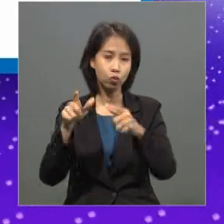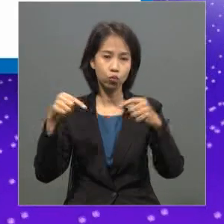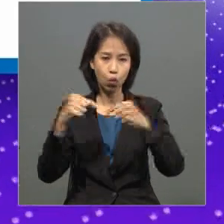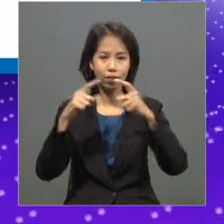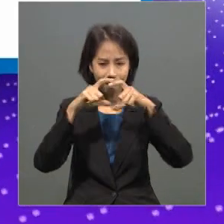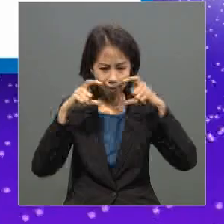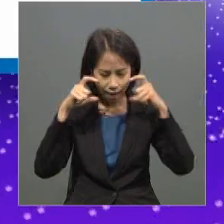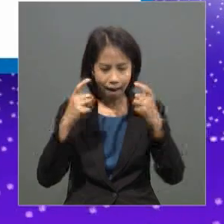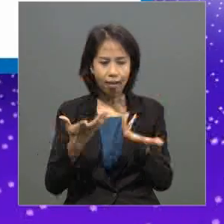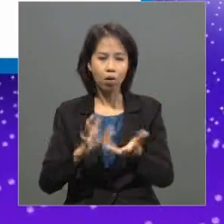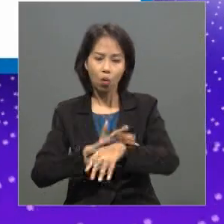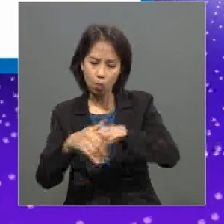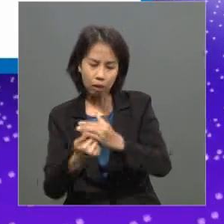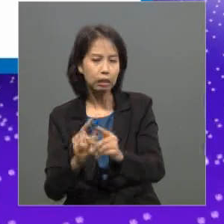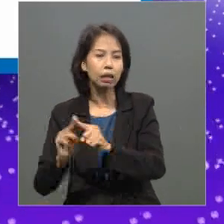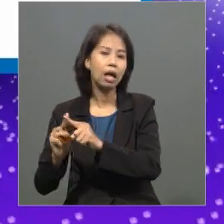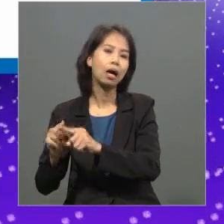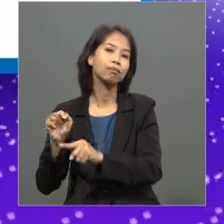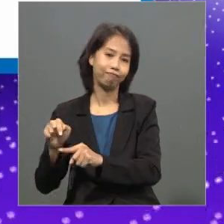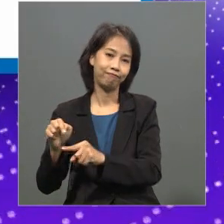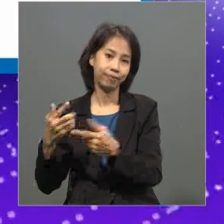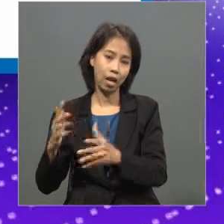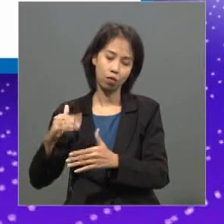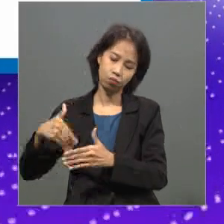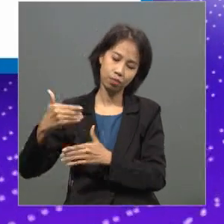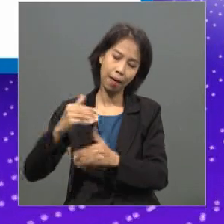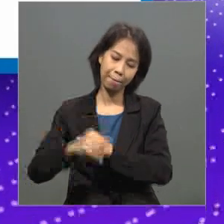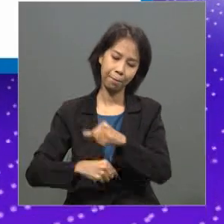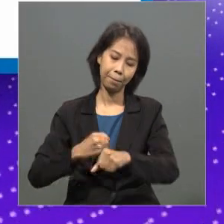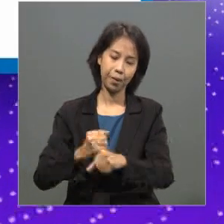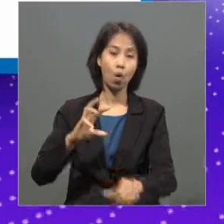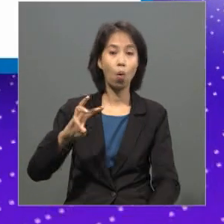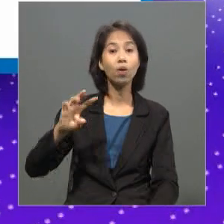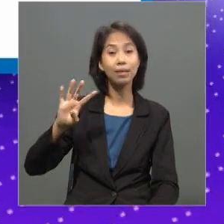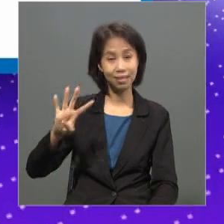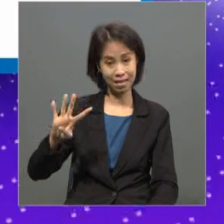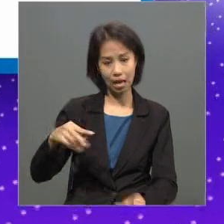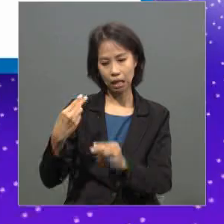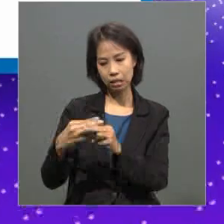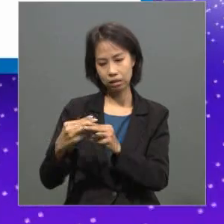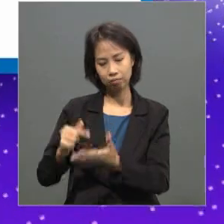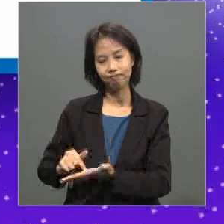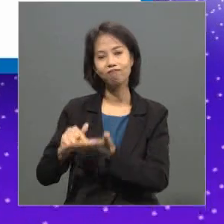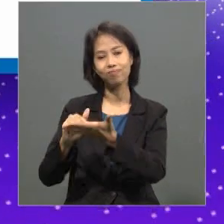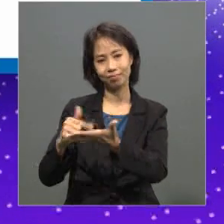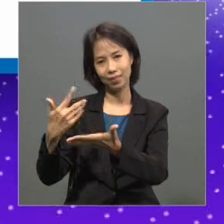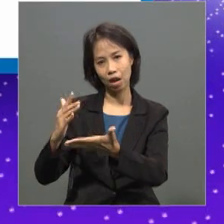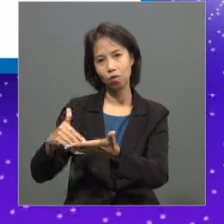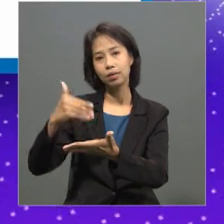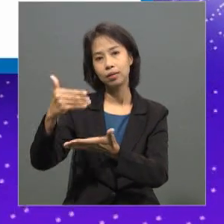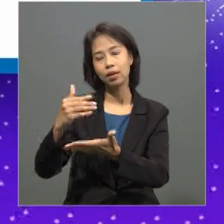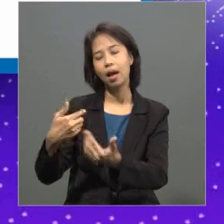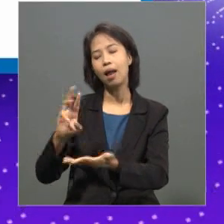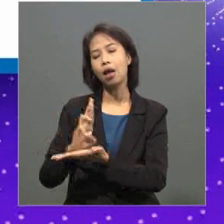สคบได้ร่วมเป็นวิทยากรจากนั้นปี 2564ครับจึงได้รับการเสนอชื่อและได้รับรางวัลจากสคบใน